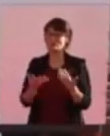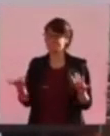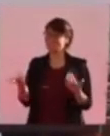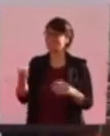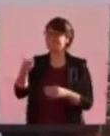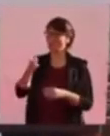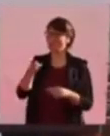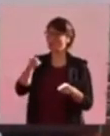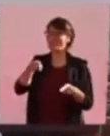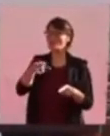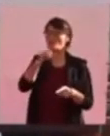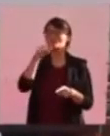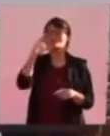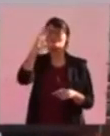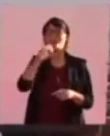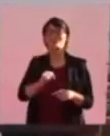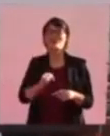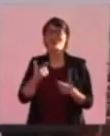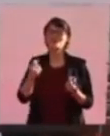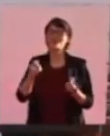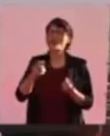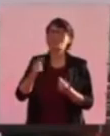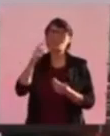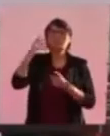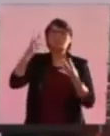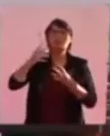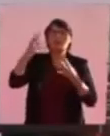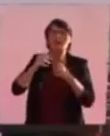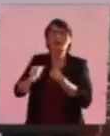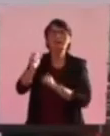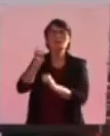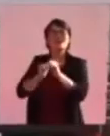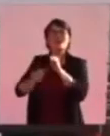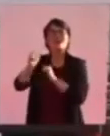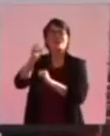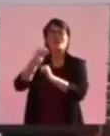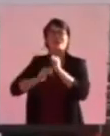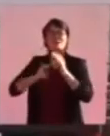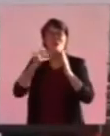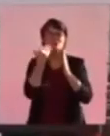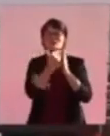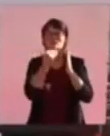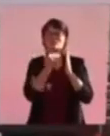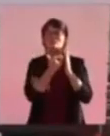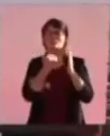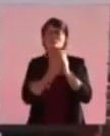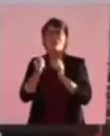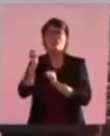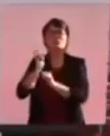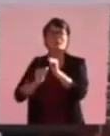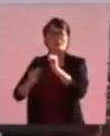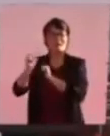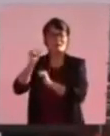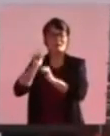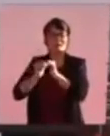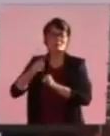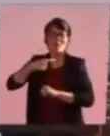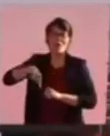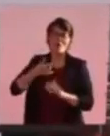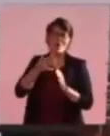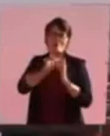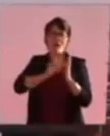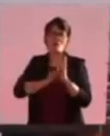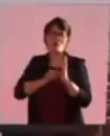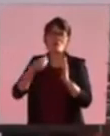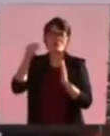occorre agire in una logica di pianificazione integrata degli interventi solo per citarne alcuni che ridiamo necessari e urgenti